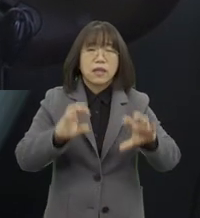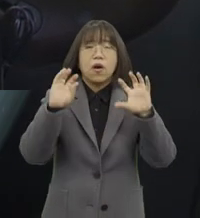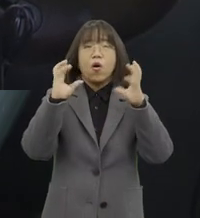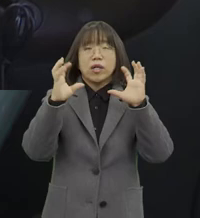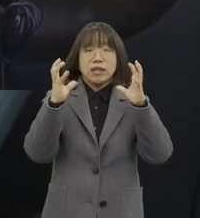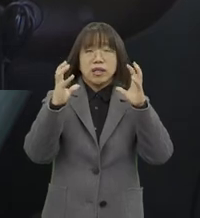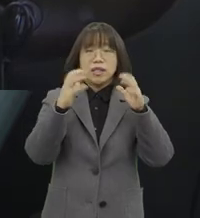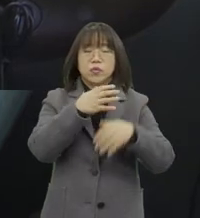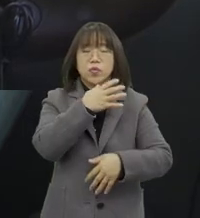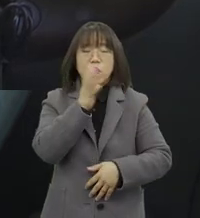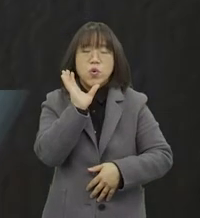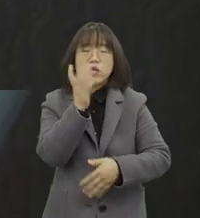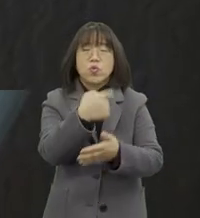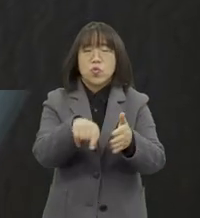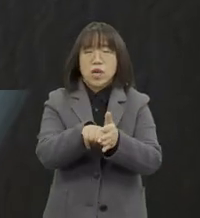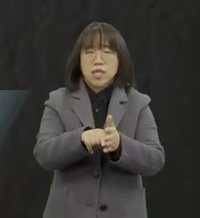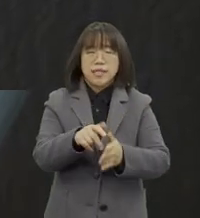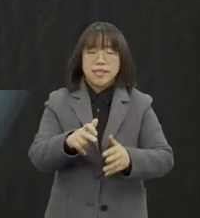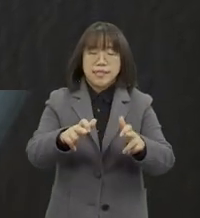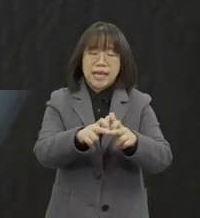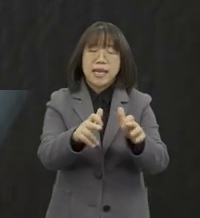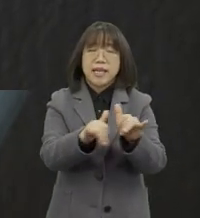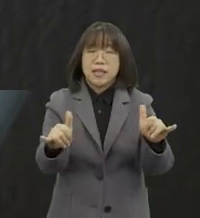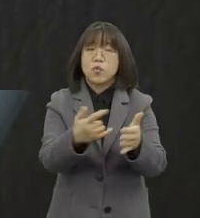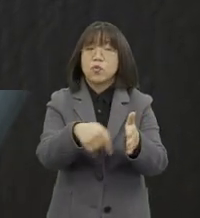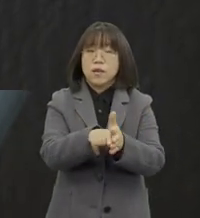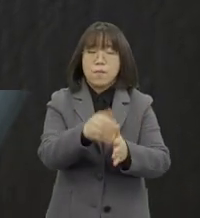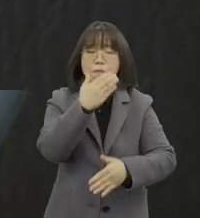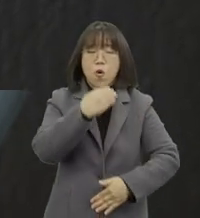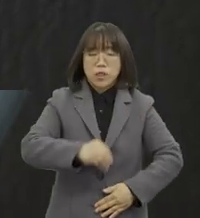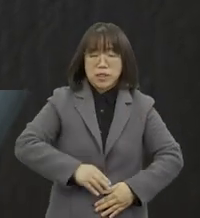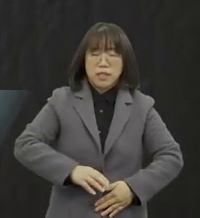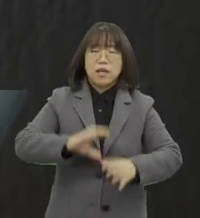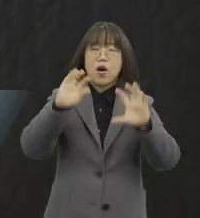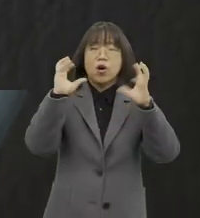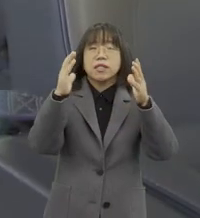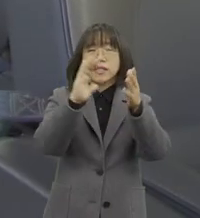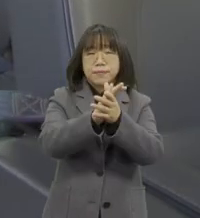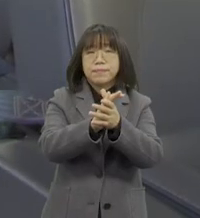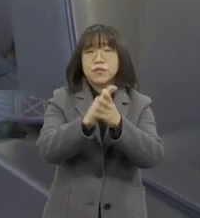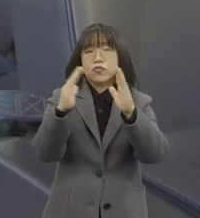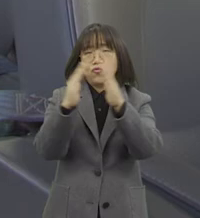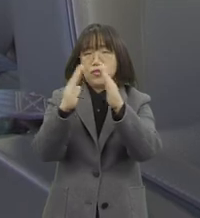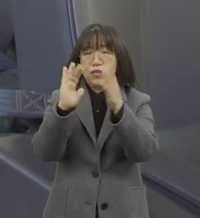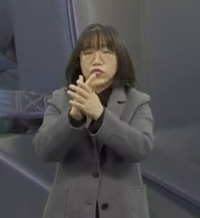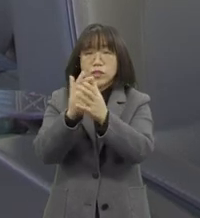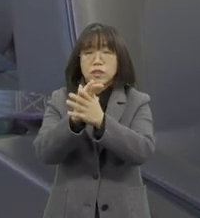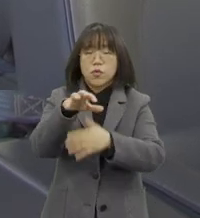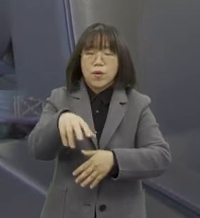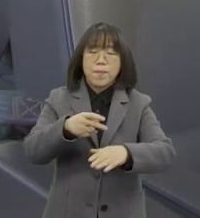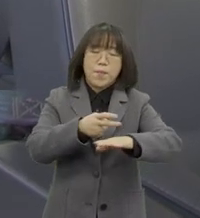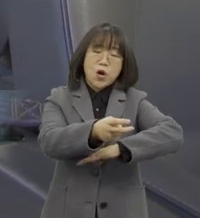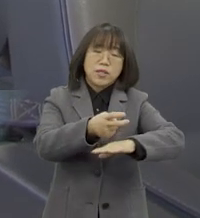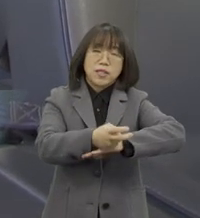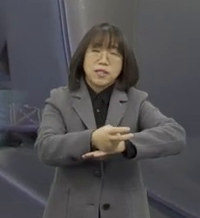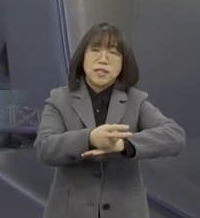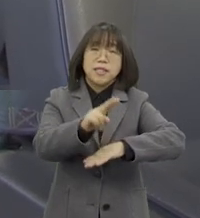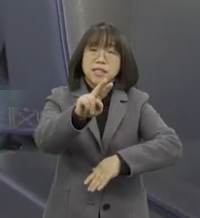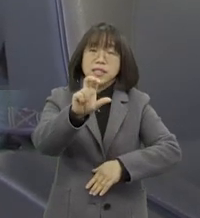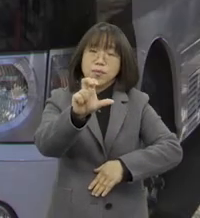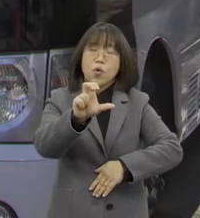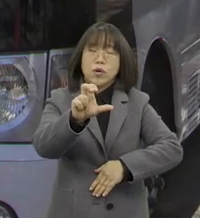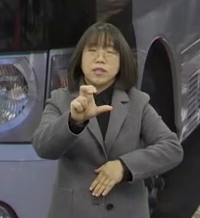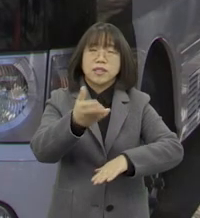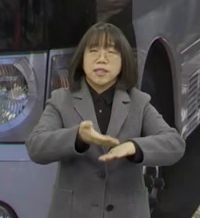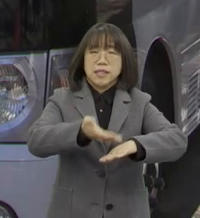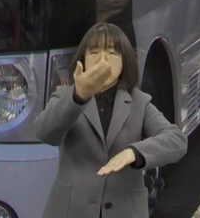많이 이용하는 버스를 우선 대상으로 복지관 셔틀버스와 유치원 어린이집 통학버스 등 25 인생